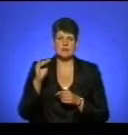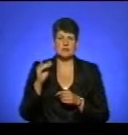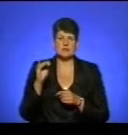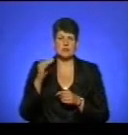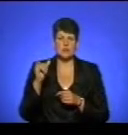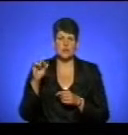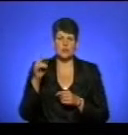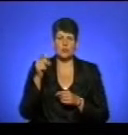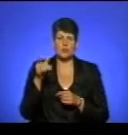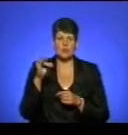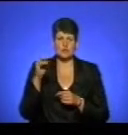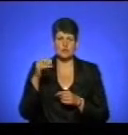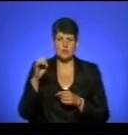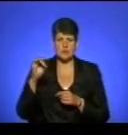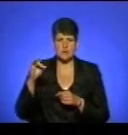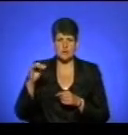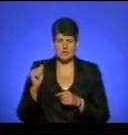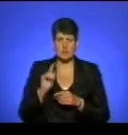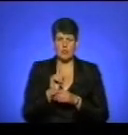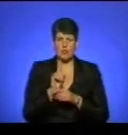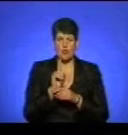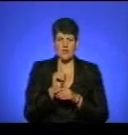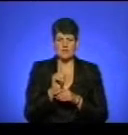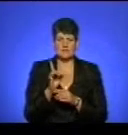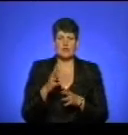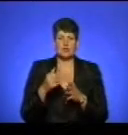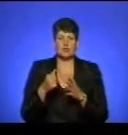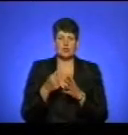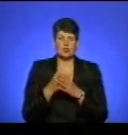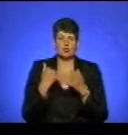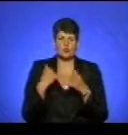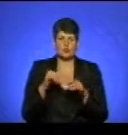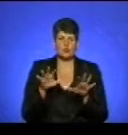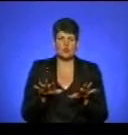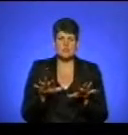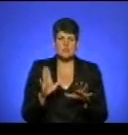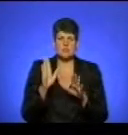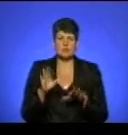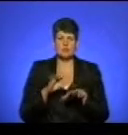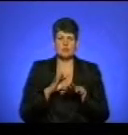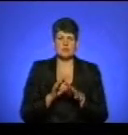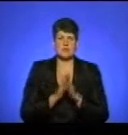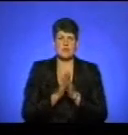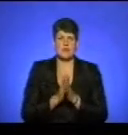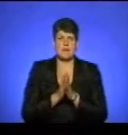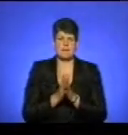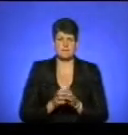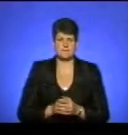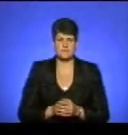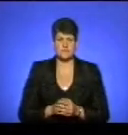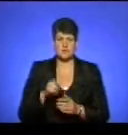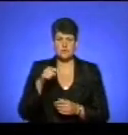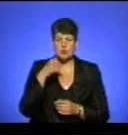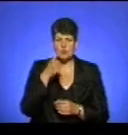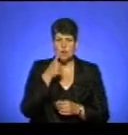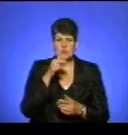Буджероті. Відбудеться похід зі свічками від парафіяльної церкви до чудотворного місця, де пройде молебень. Цьогорічна